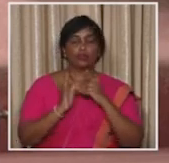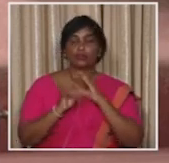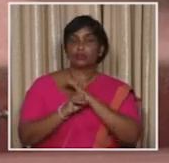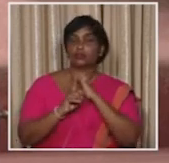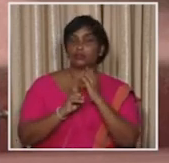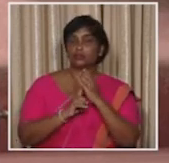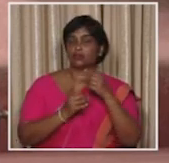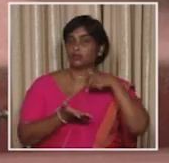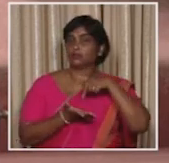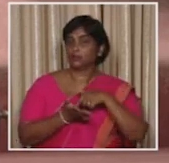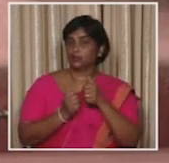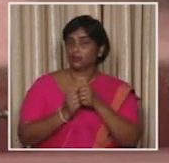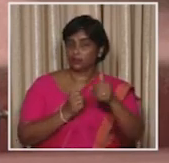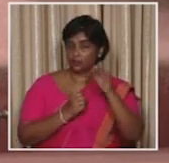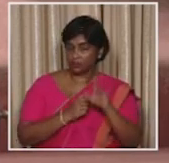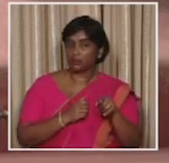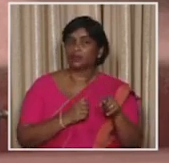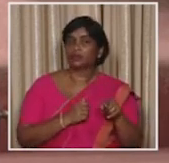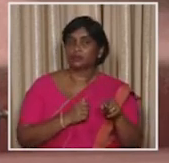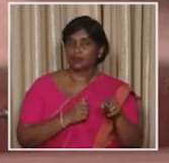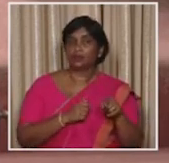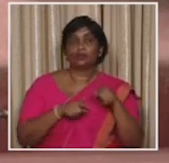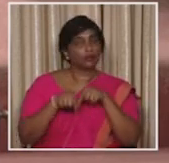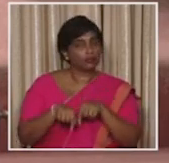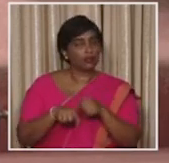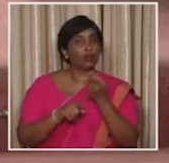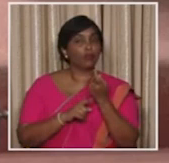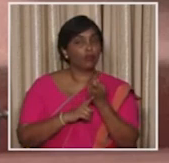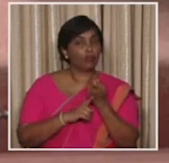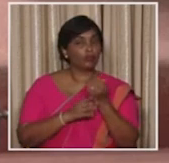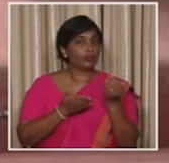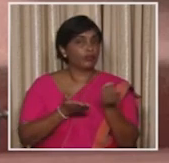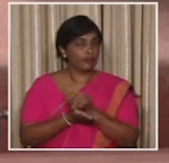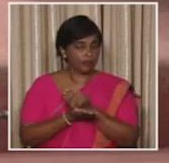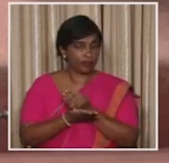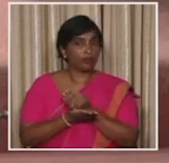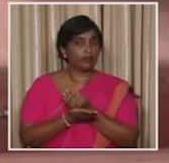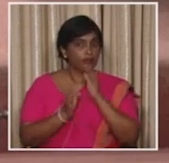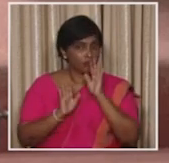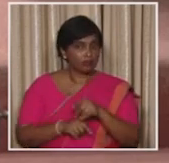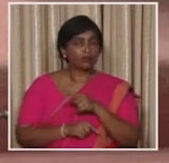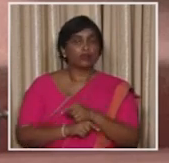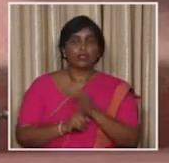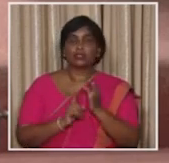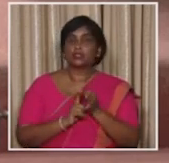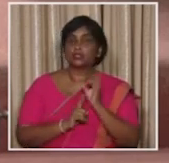என்பதற்காக இந்த ஒதுக்கீடுகள் செய்யப்பட்டிருப்பதாகவும் ஜனாதிபதி அவர்கள் குறிப்பிட்டிருக்கிறார்.